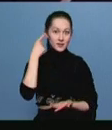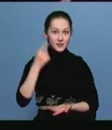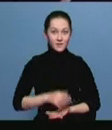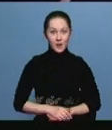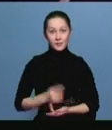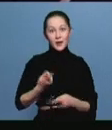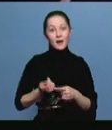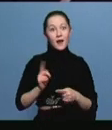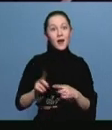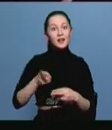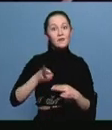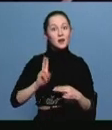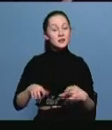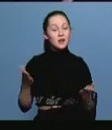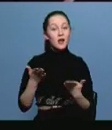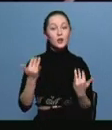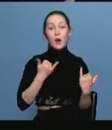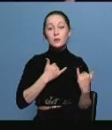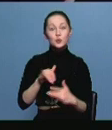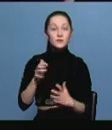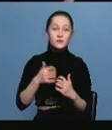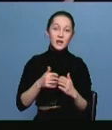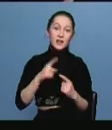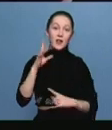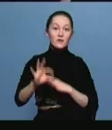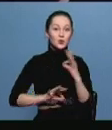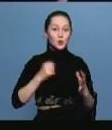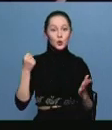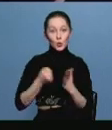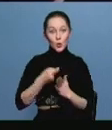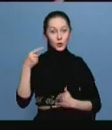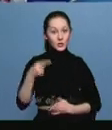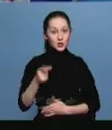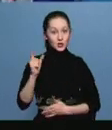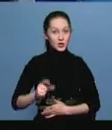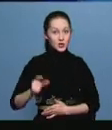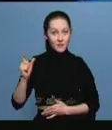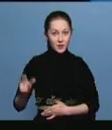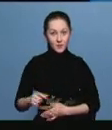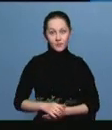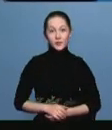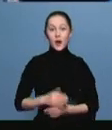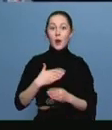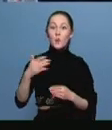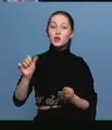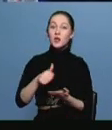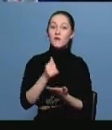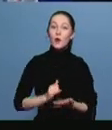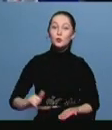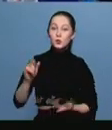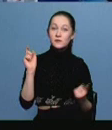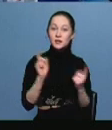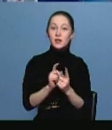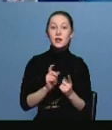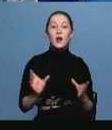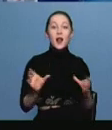А это вокзал, который обслуживает в среднем сутки до 1000 человек. Позже глава Удмуртии встретился с коллективом